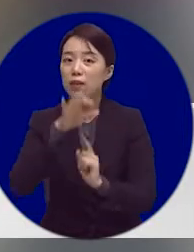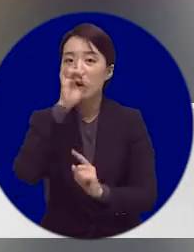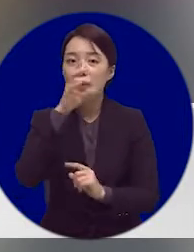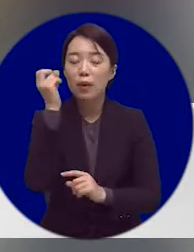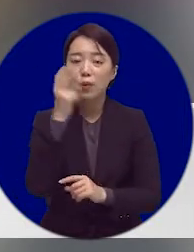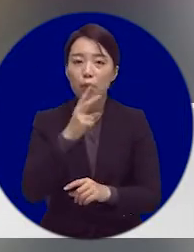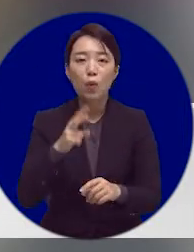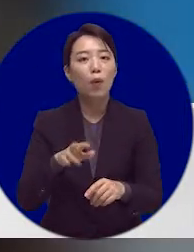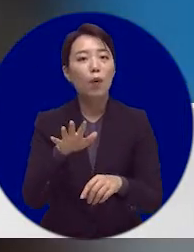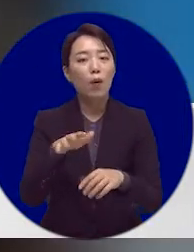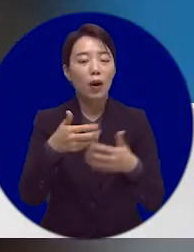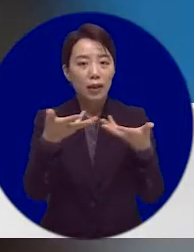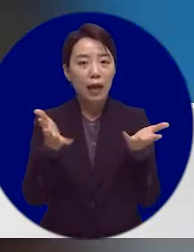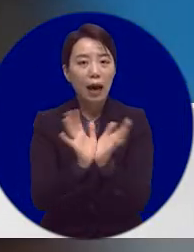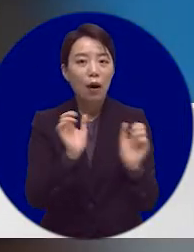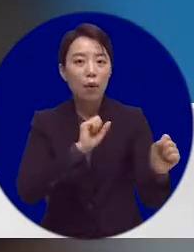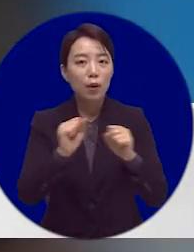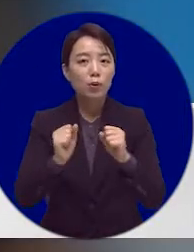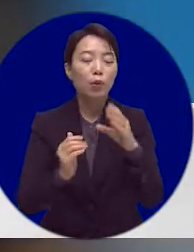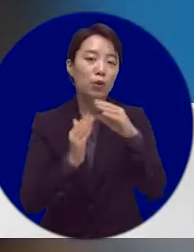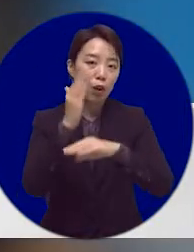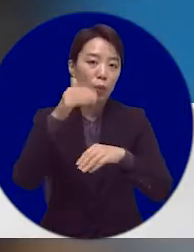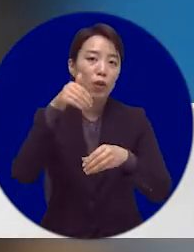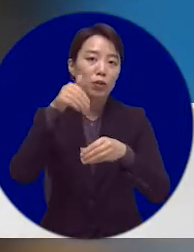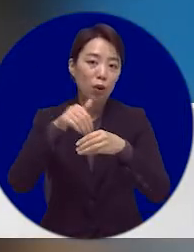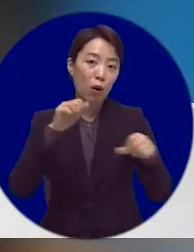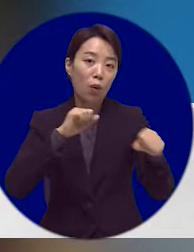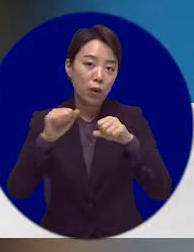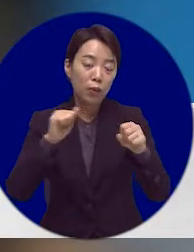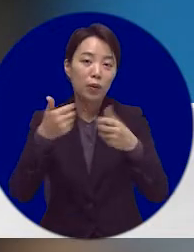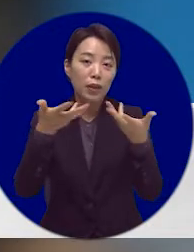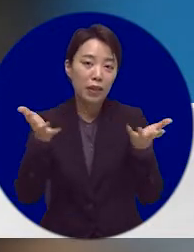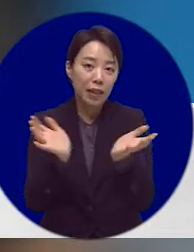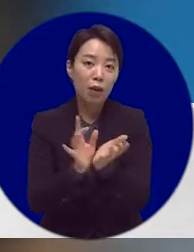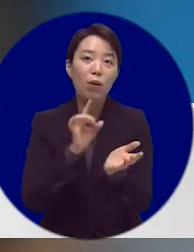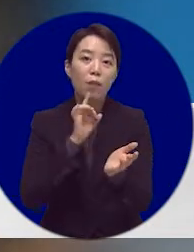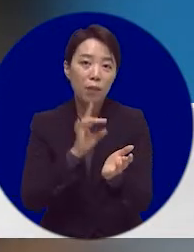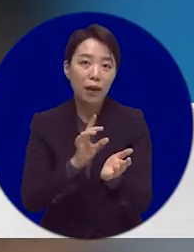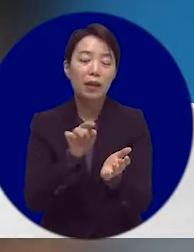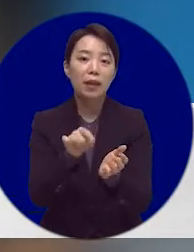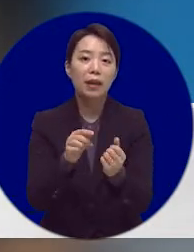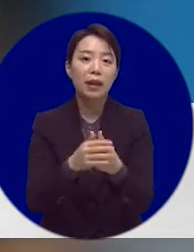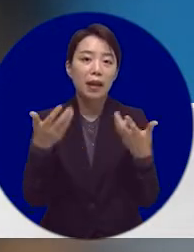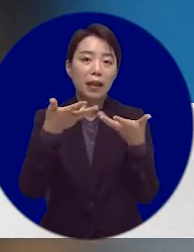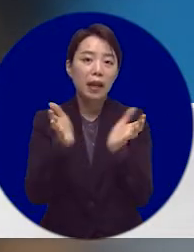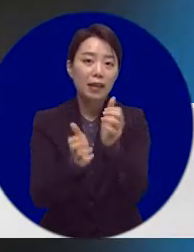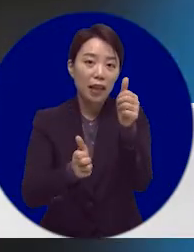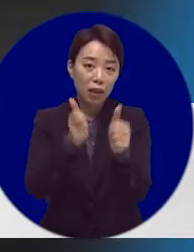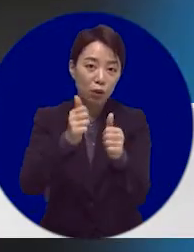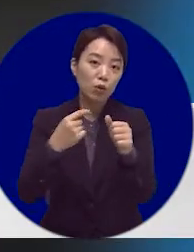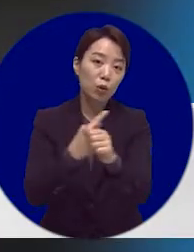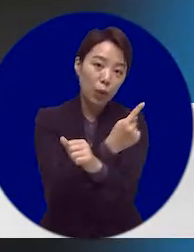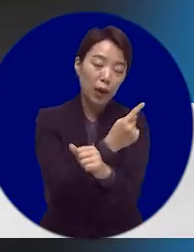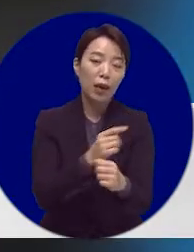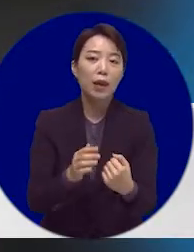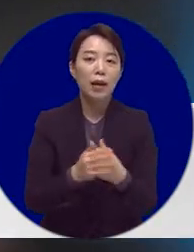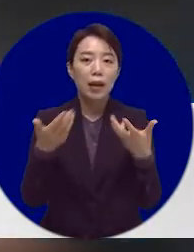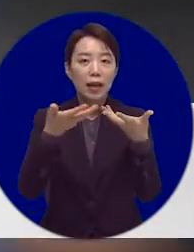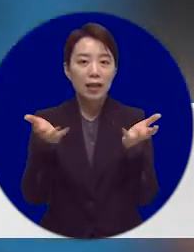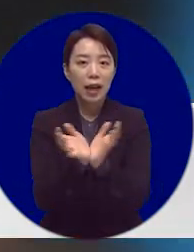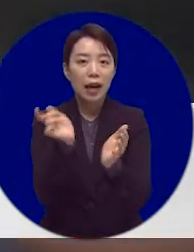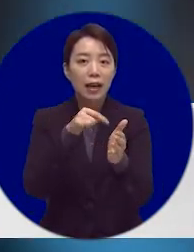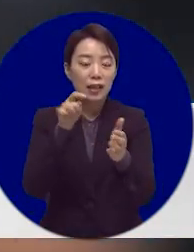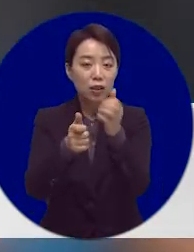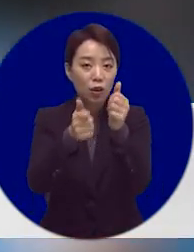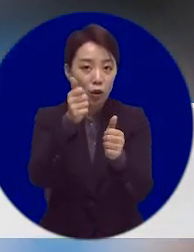없고 통상적인 정당 활동을 넘어 선거 운동을 하거나 소속 당원만을 대상으로 하는 당내 경선을 제외하고